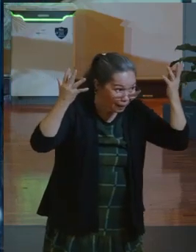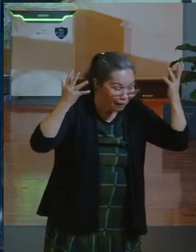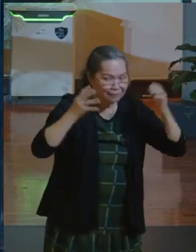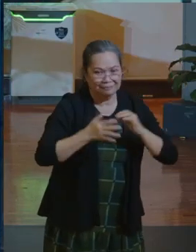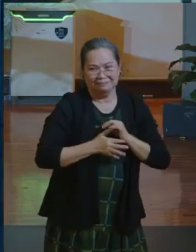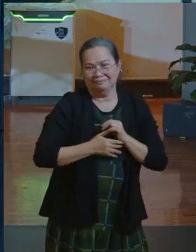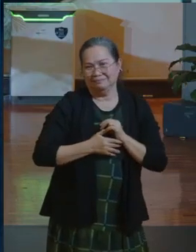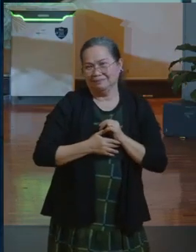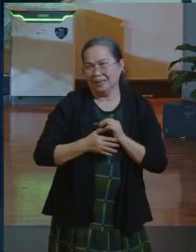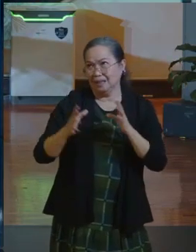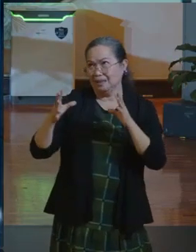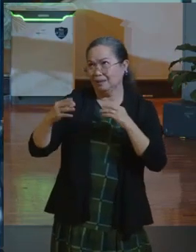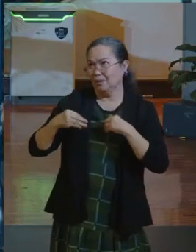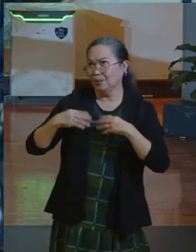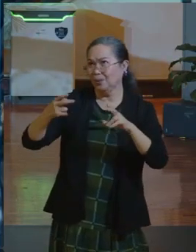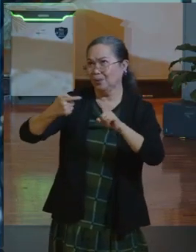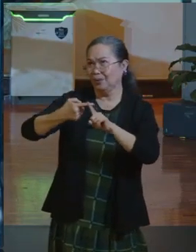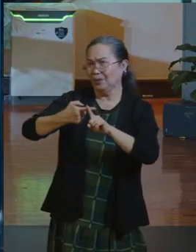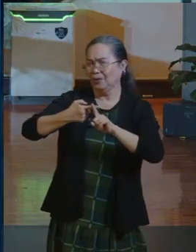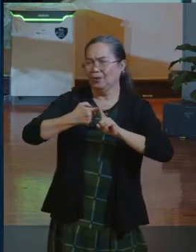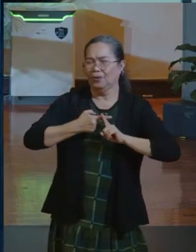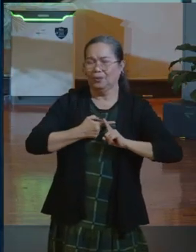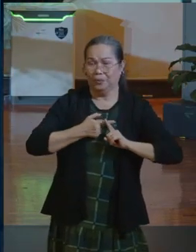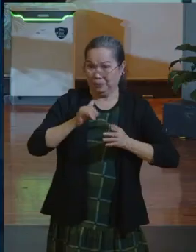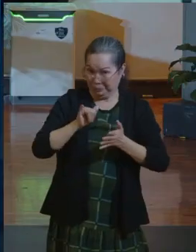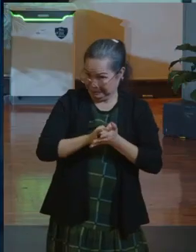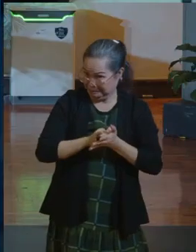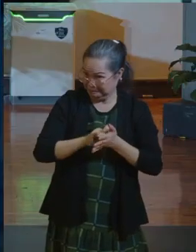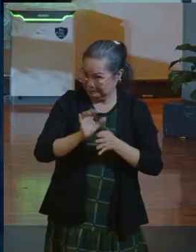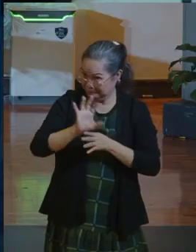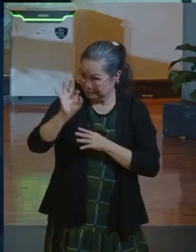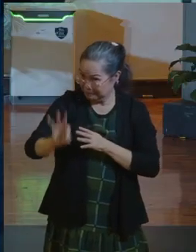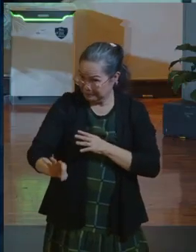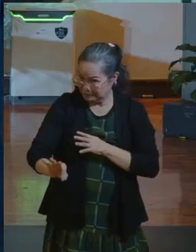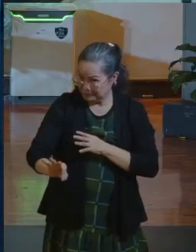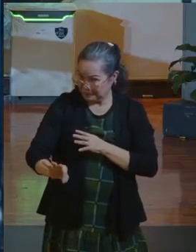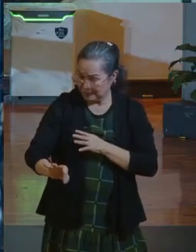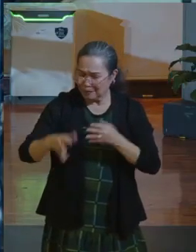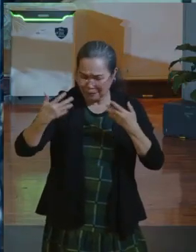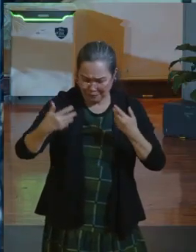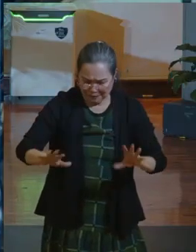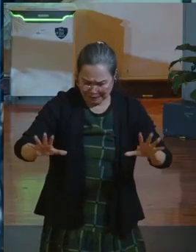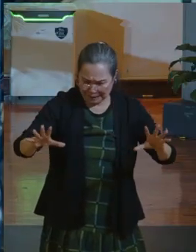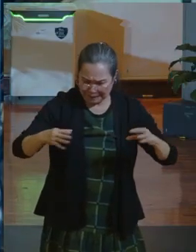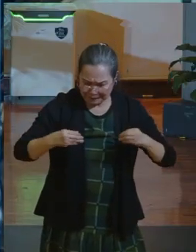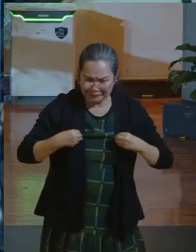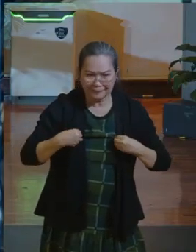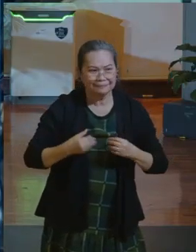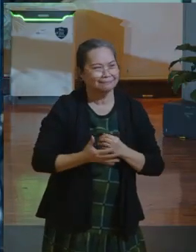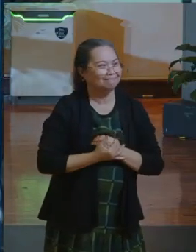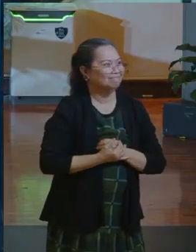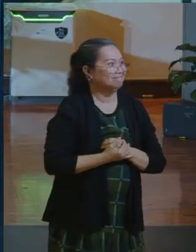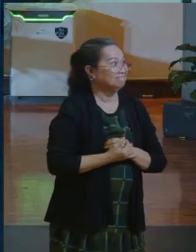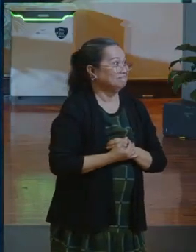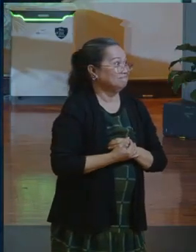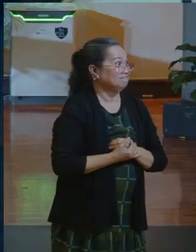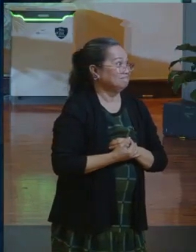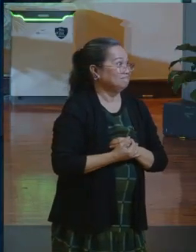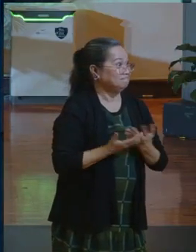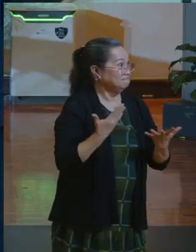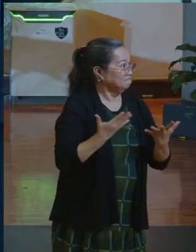They pray to receive Christ. That's it. Sila'y tanggap na? Sila'y ligtas